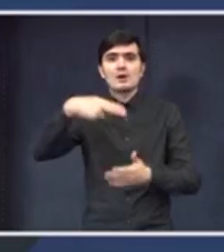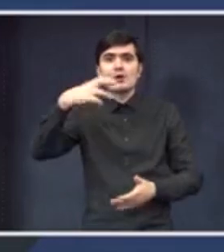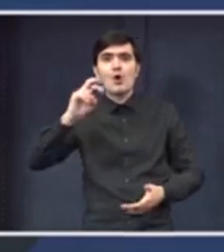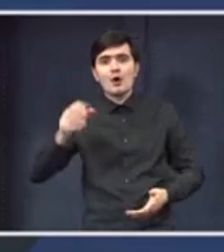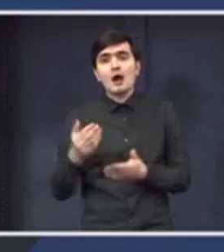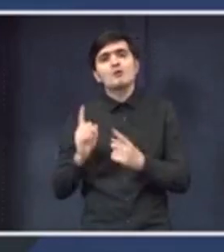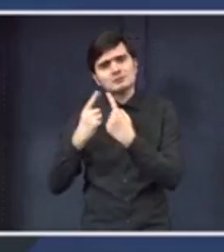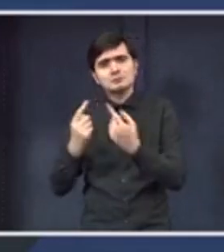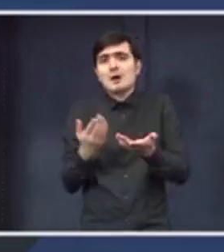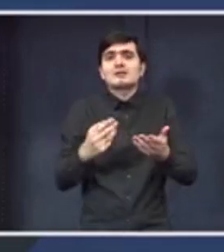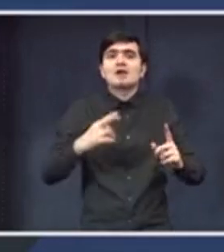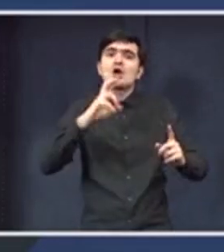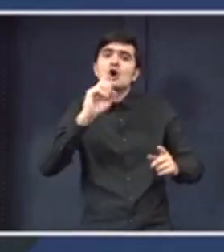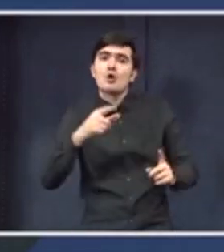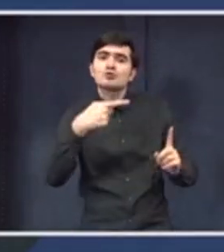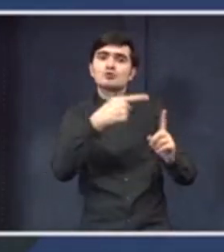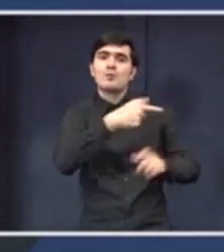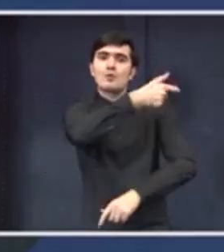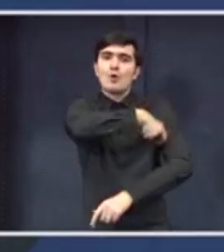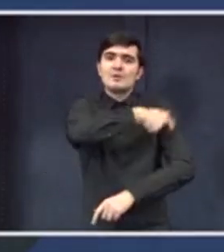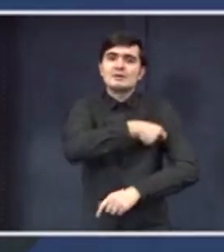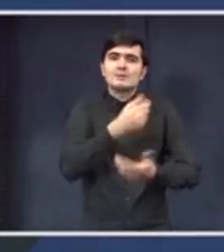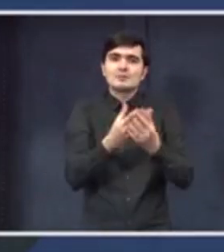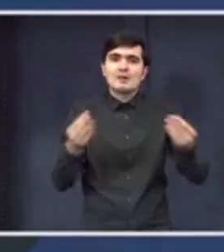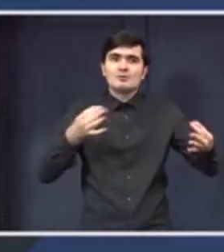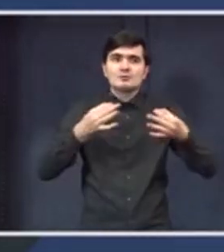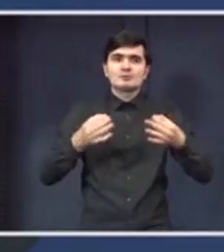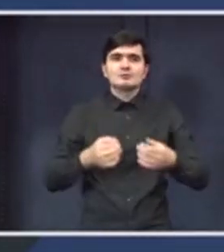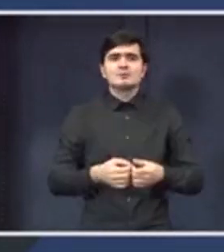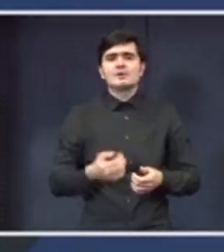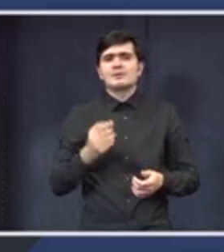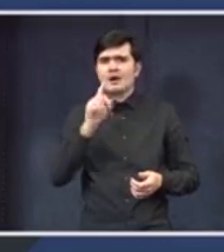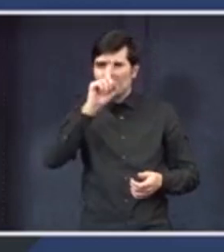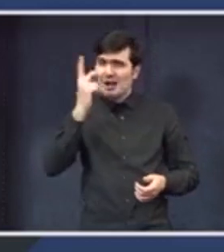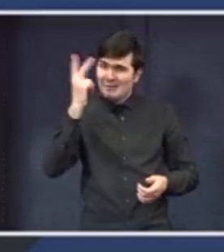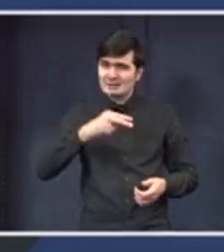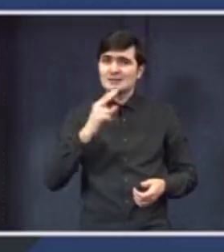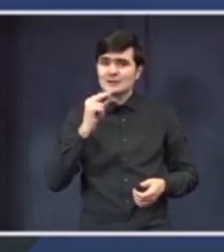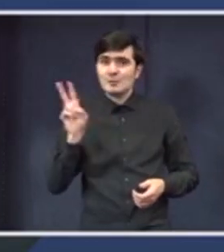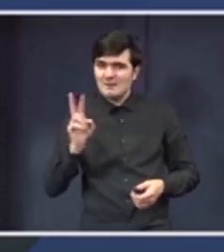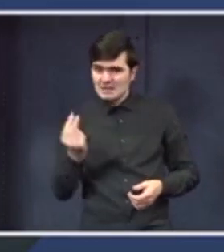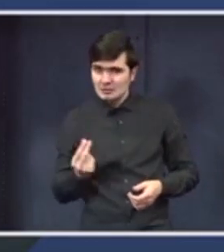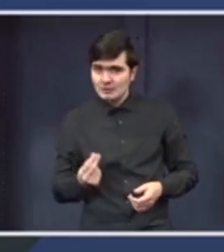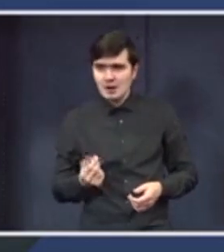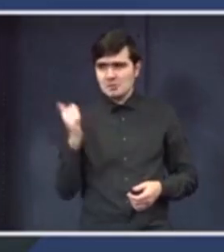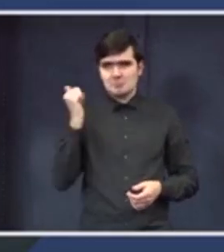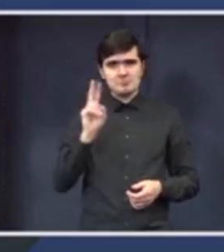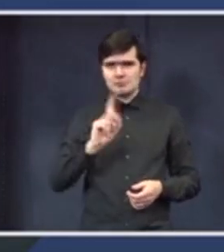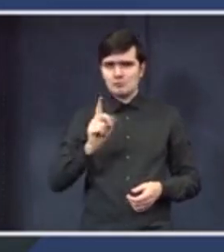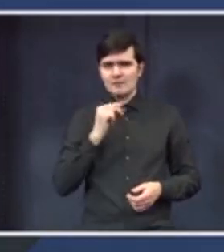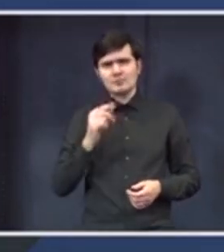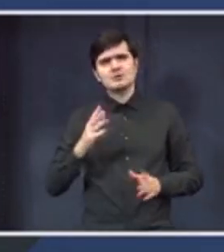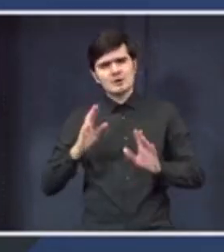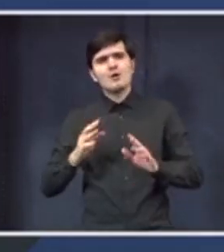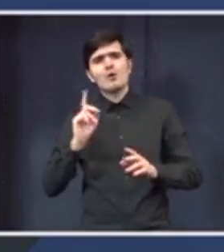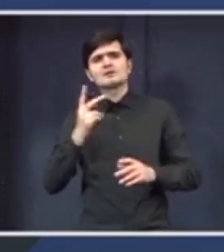acestui comitet, de a pune pe masă mai multe înțeleg soluții. Înțeleg că acest lucru s-a discutat vineri, de aceea vă întrebam. Nu s-a discutat. Vine, au avut discuții. Deci va